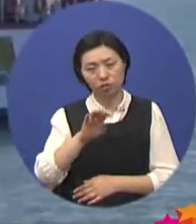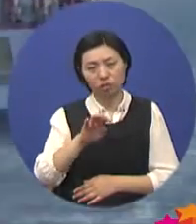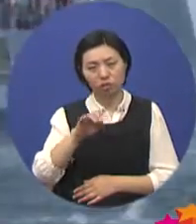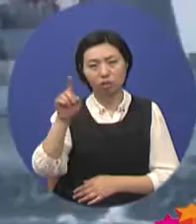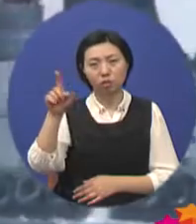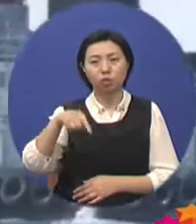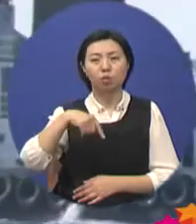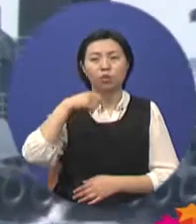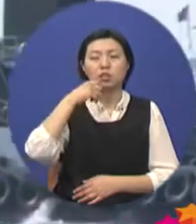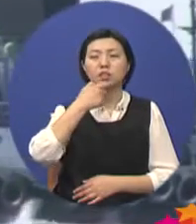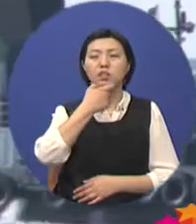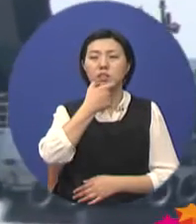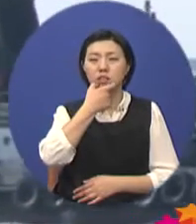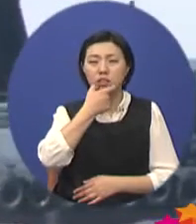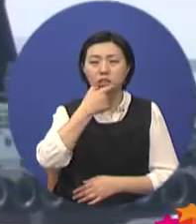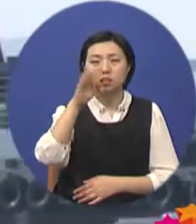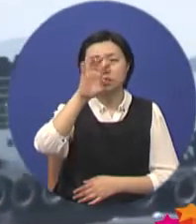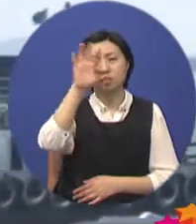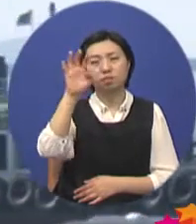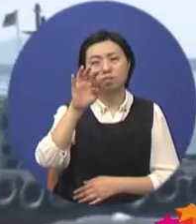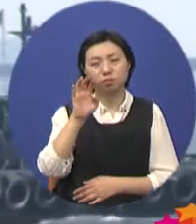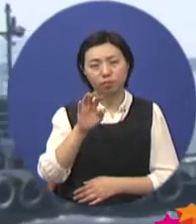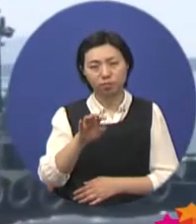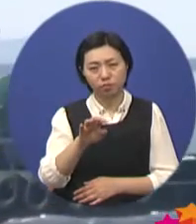못 오는 건지